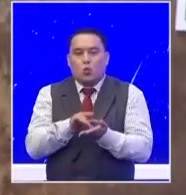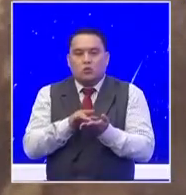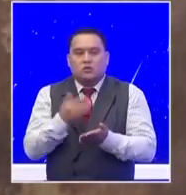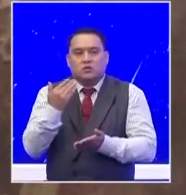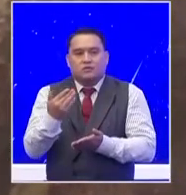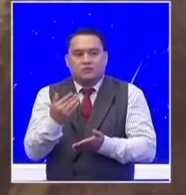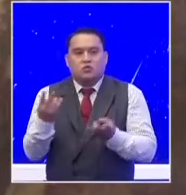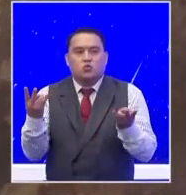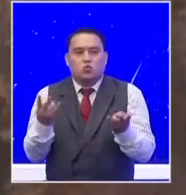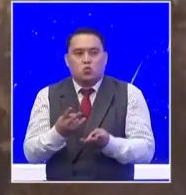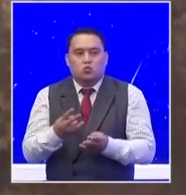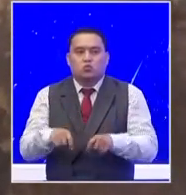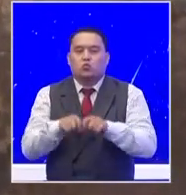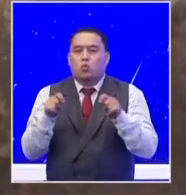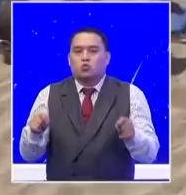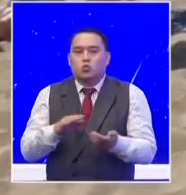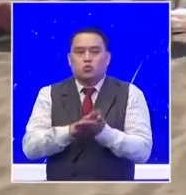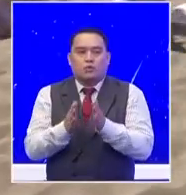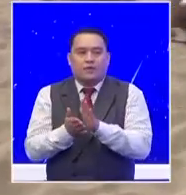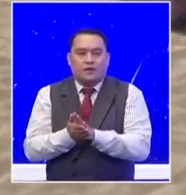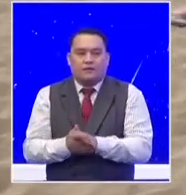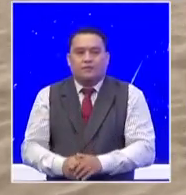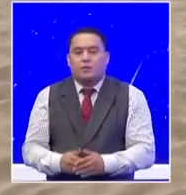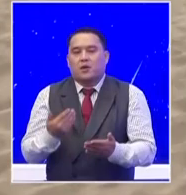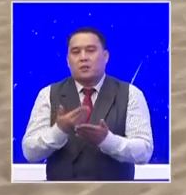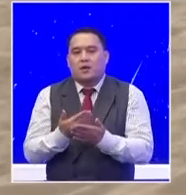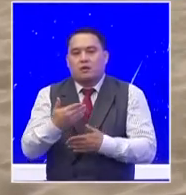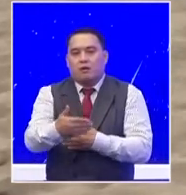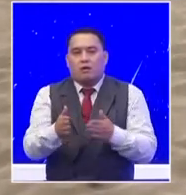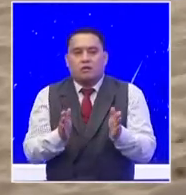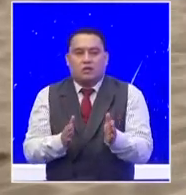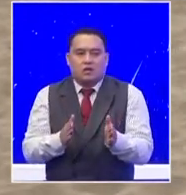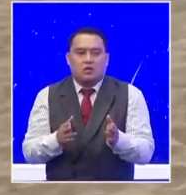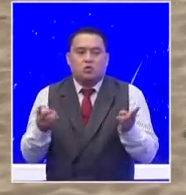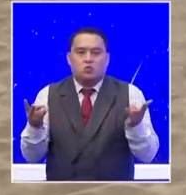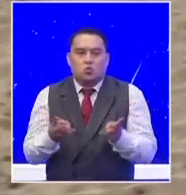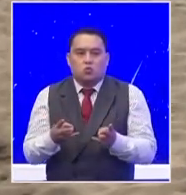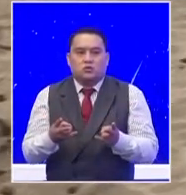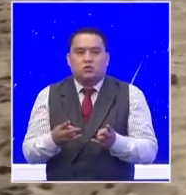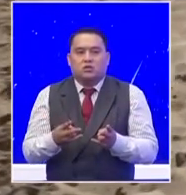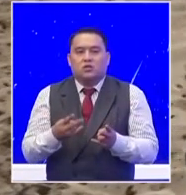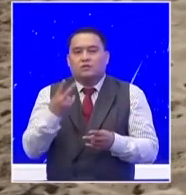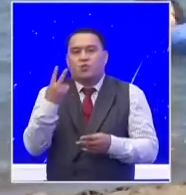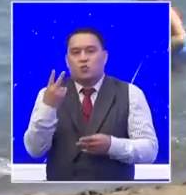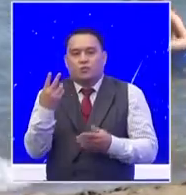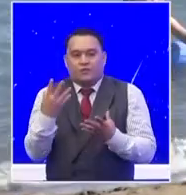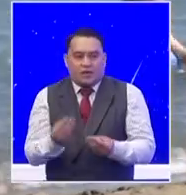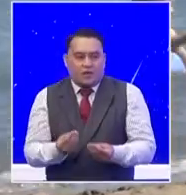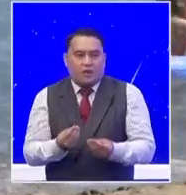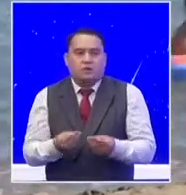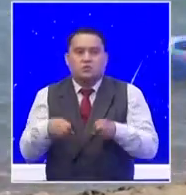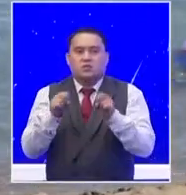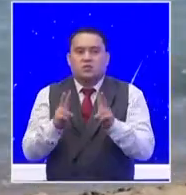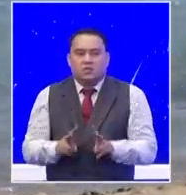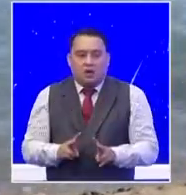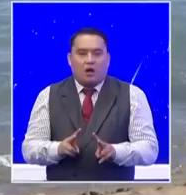они, в свою очередь, должны создать все необходимые условия. К примеру, контейнеры для отходов необходимо вывозить не реже 2 раз в день. По словам